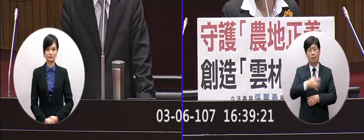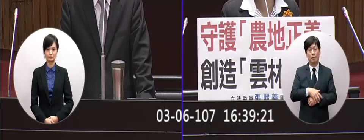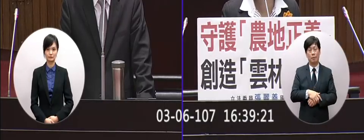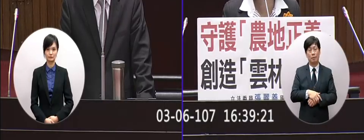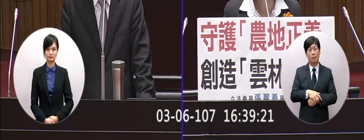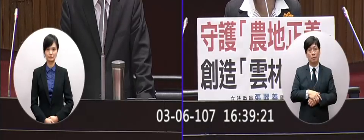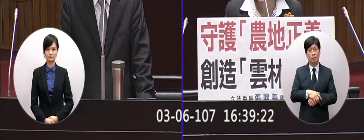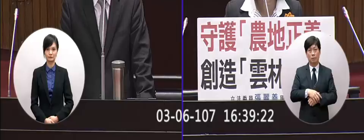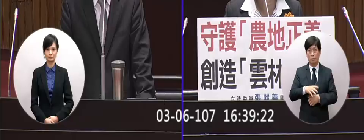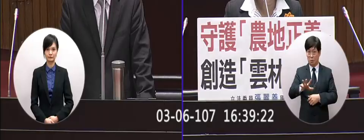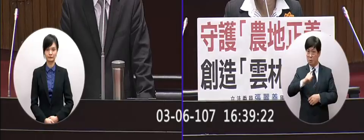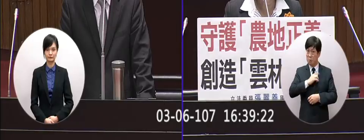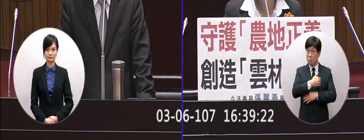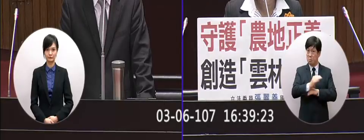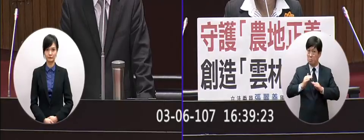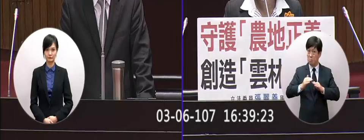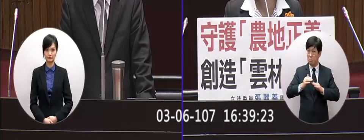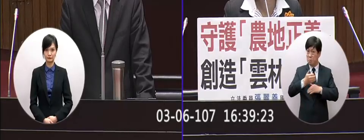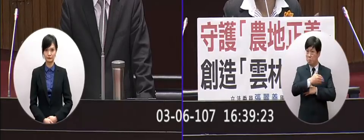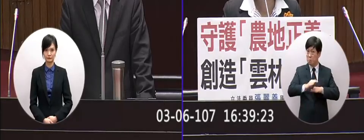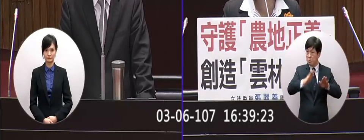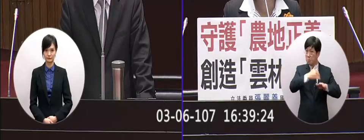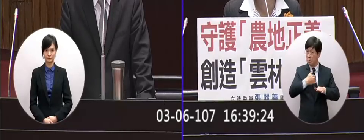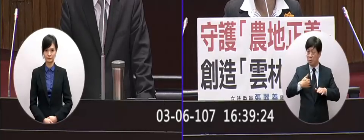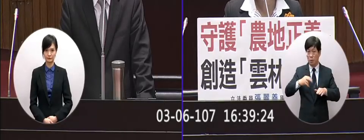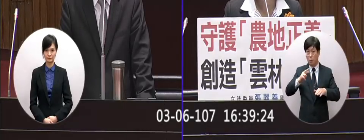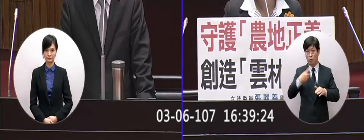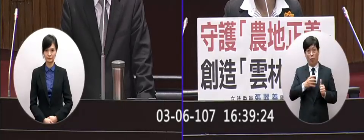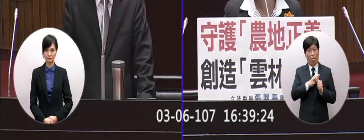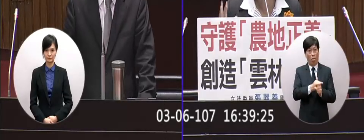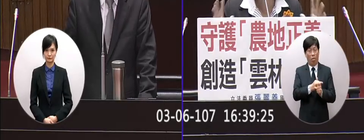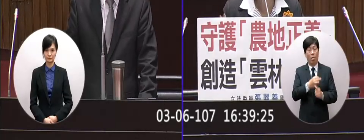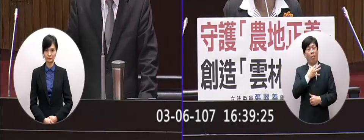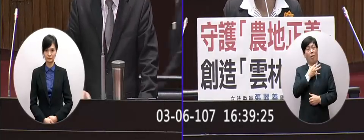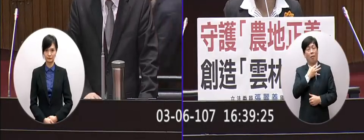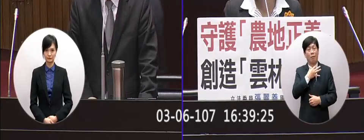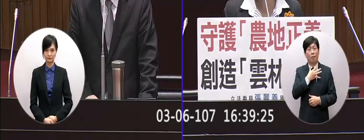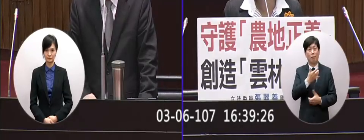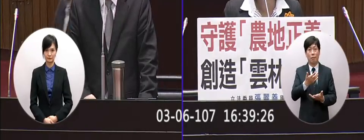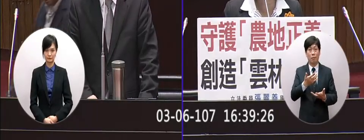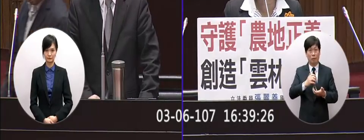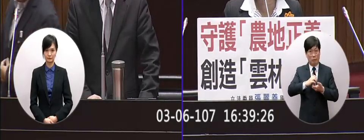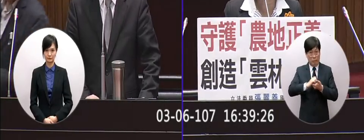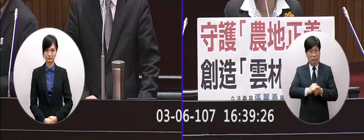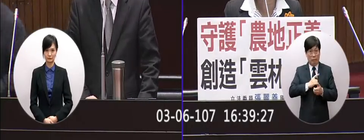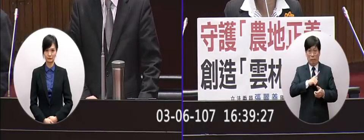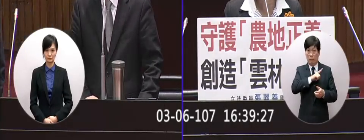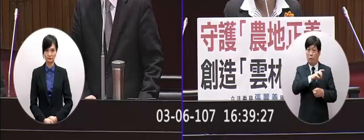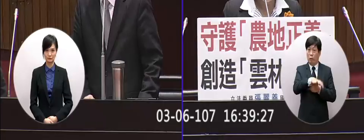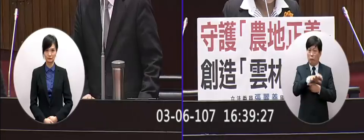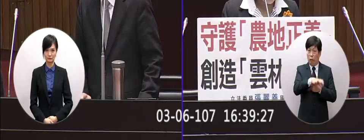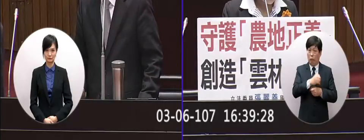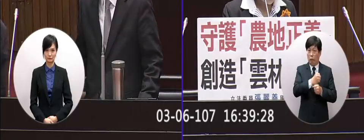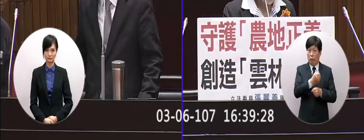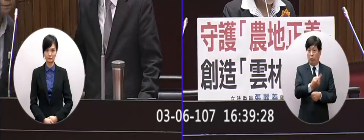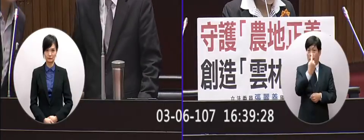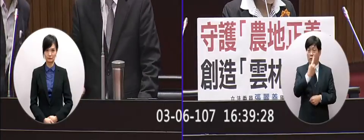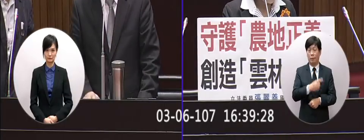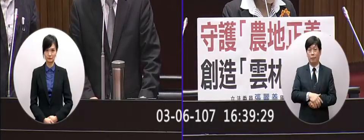我可以有城乡发展吗？还是我绑死了就一定要从事农业工作？